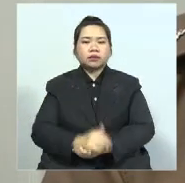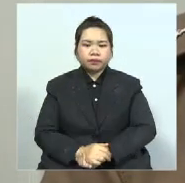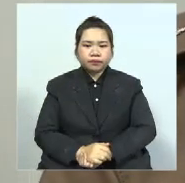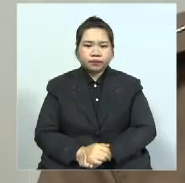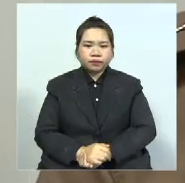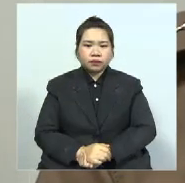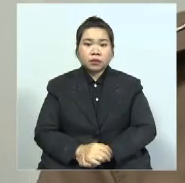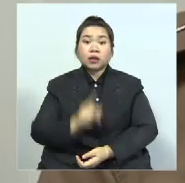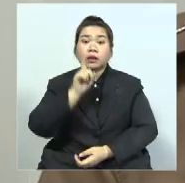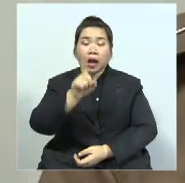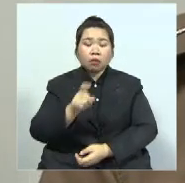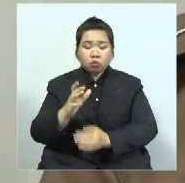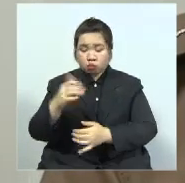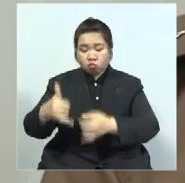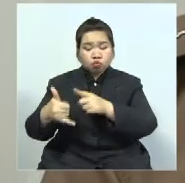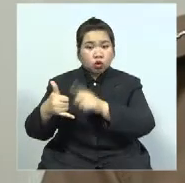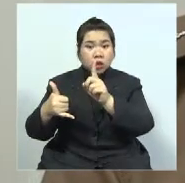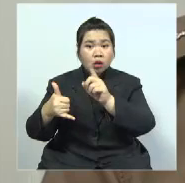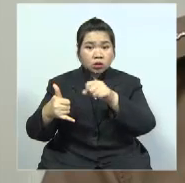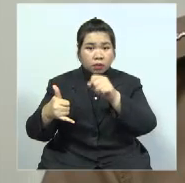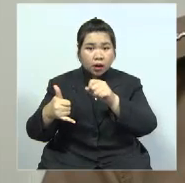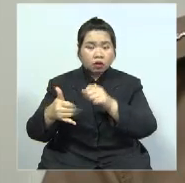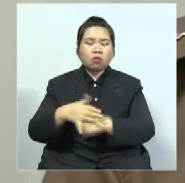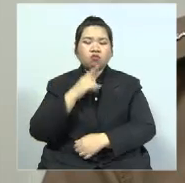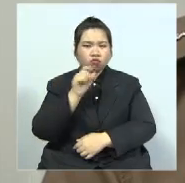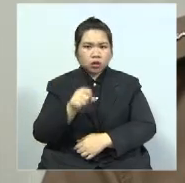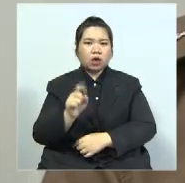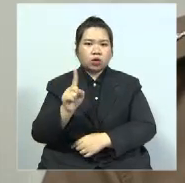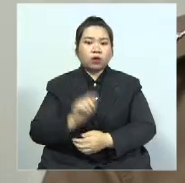เขาลงมือทำแค่คนเดียวหรอคะ เพียงทางเดียว